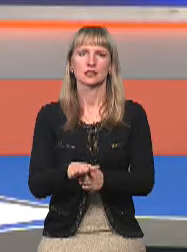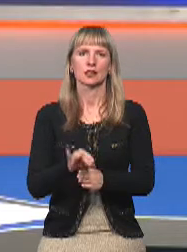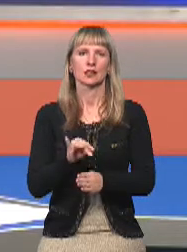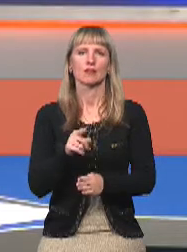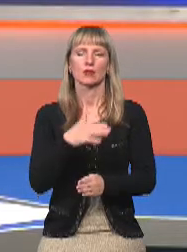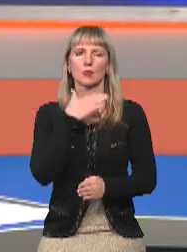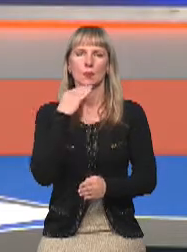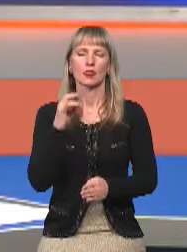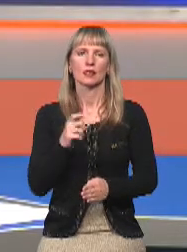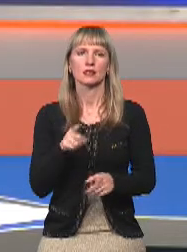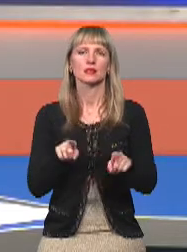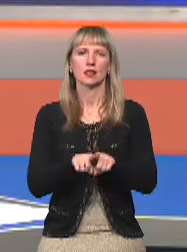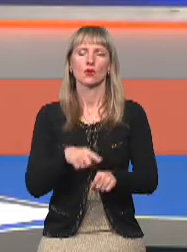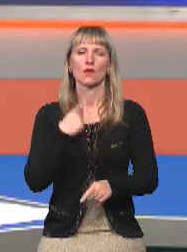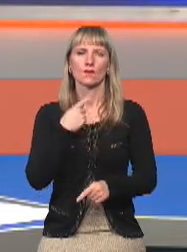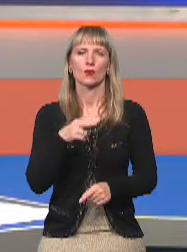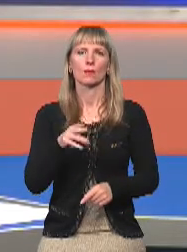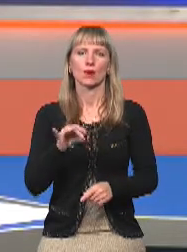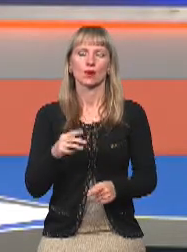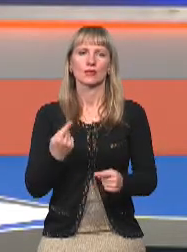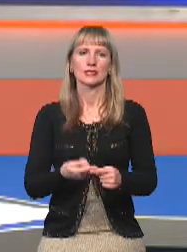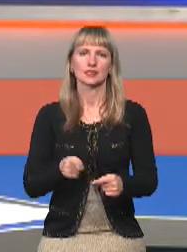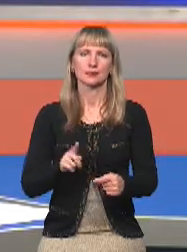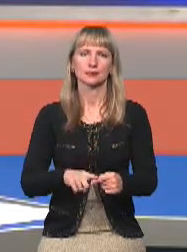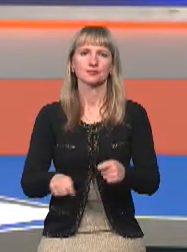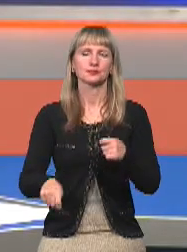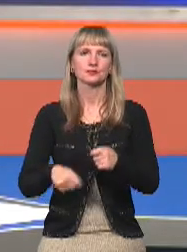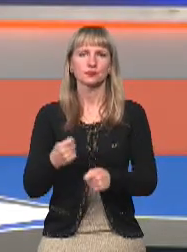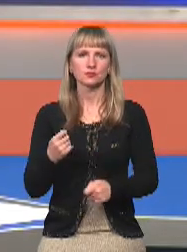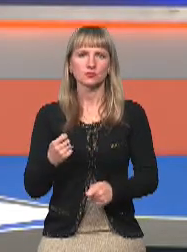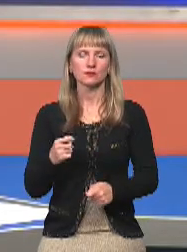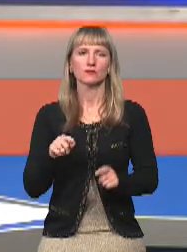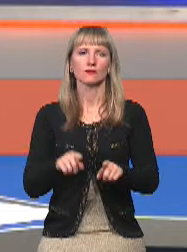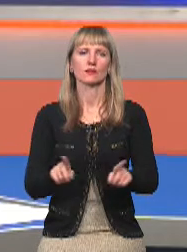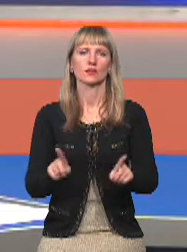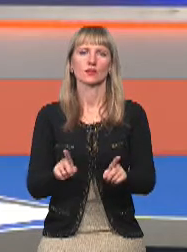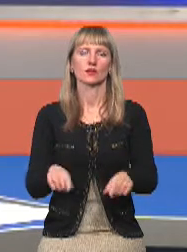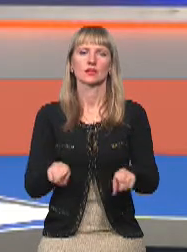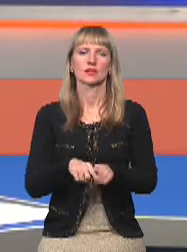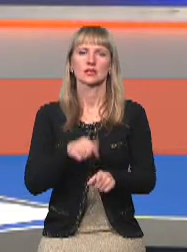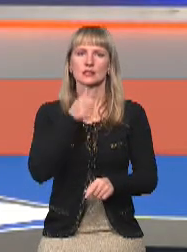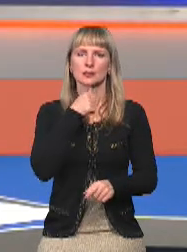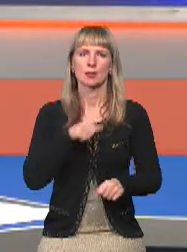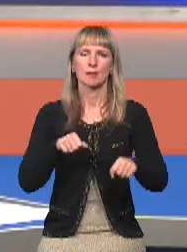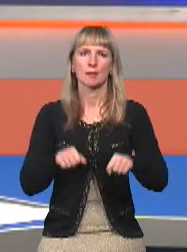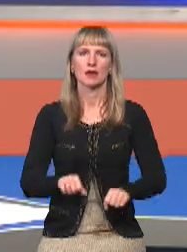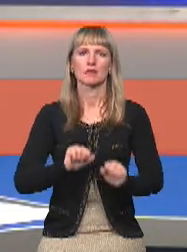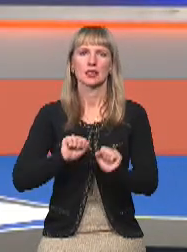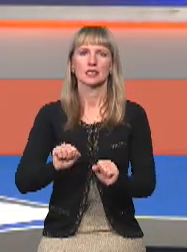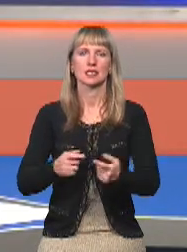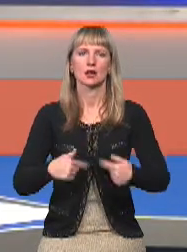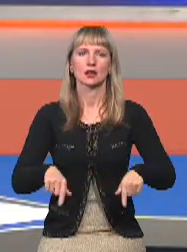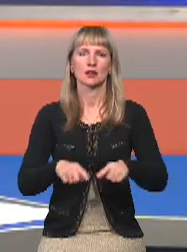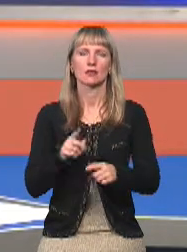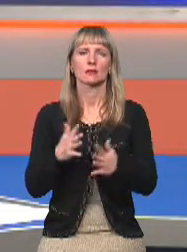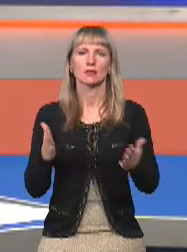вони неодноразово також говорять про ці порушення, тому що в такий спосіб правозахисні організації,